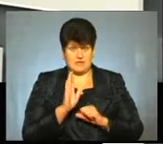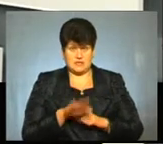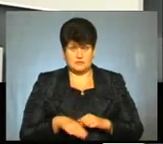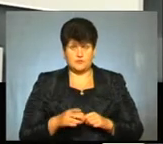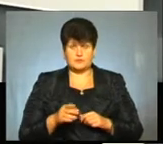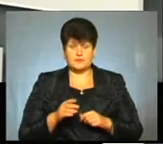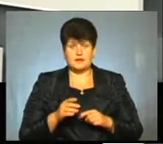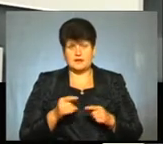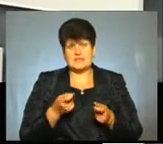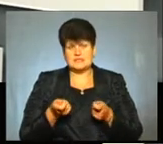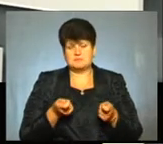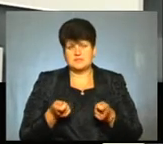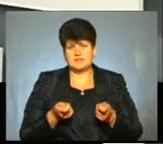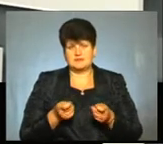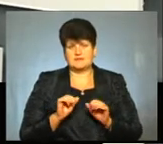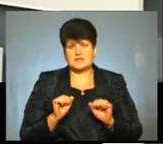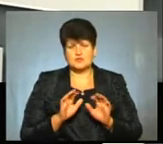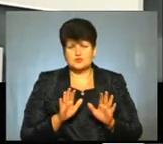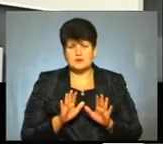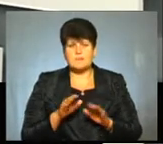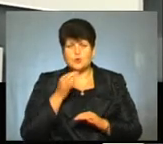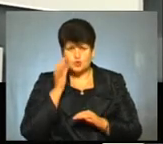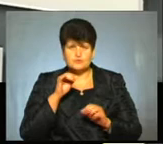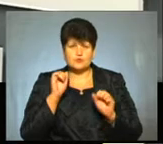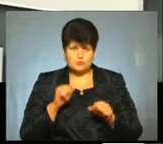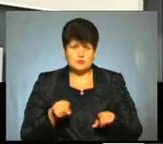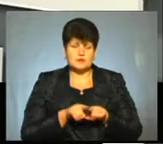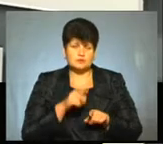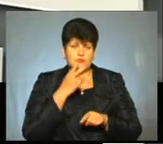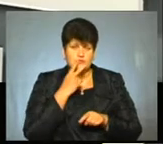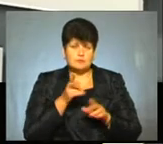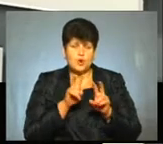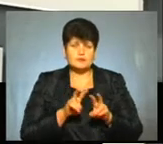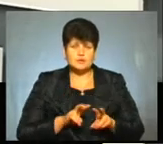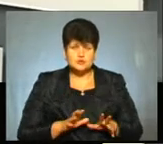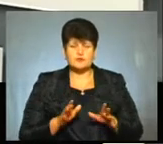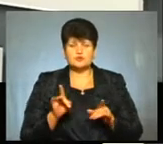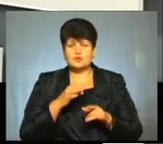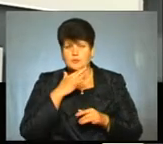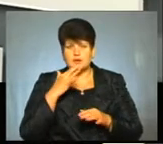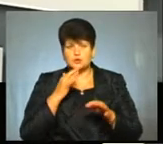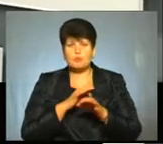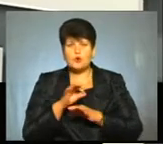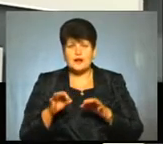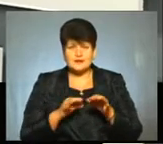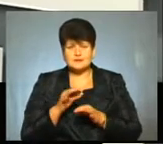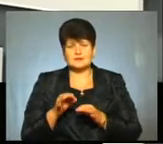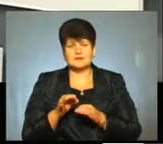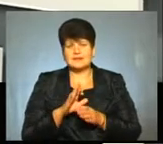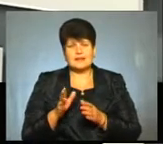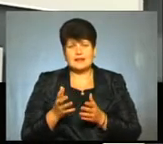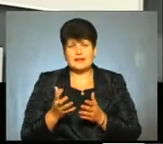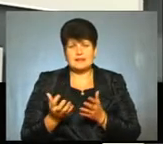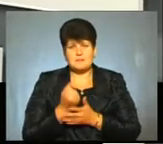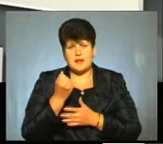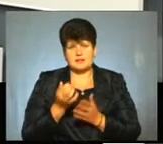це провокують якийсь адміністративним ресурсом. А по досвіду можете теж подивитися, проаналізувати, що багато проєктів комунальних основ не